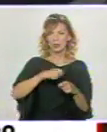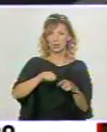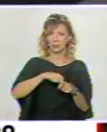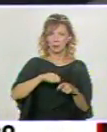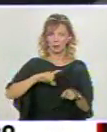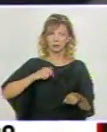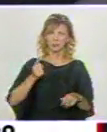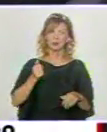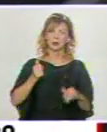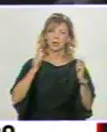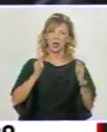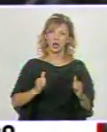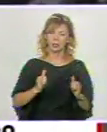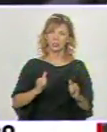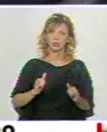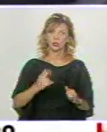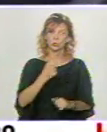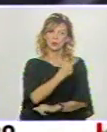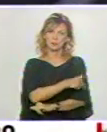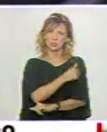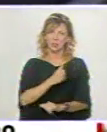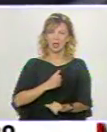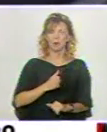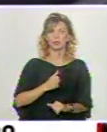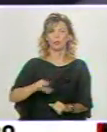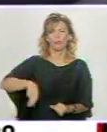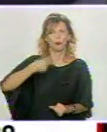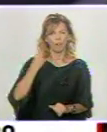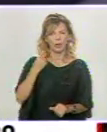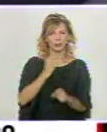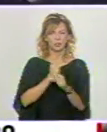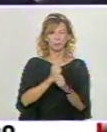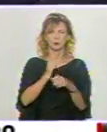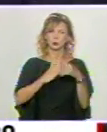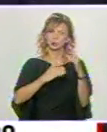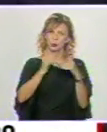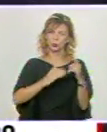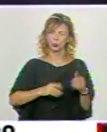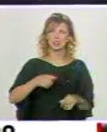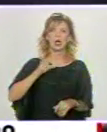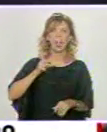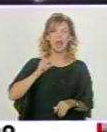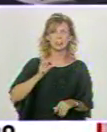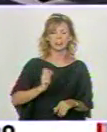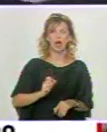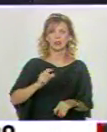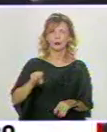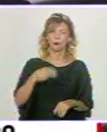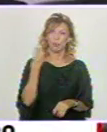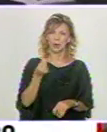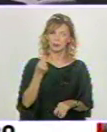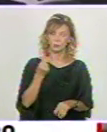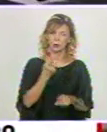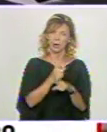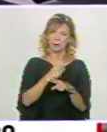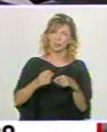spital, cum rar vezi, este foarte bine executat, felicit constructorul. Calitatea foarte bună a construcției, dotările foarte bine